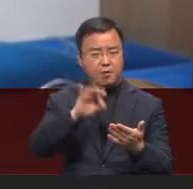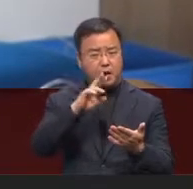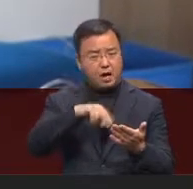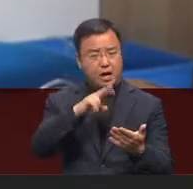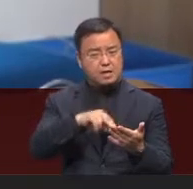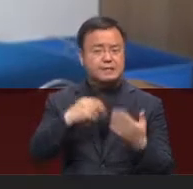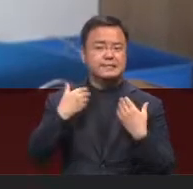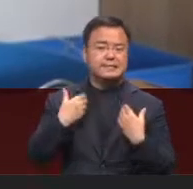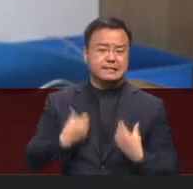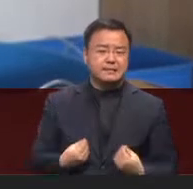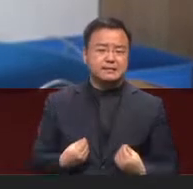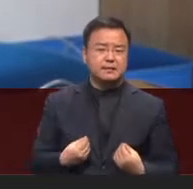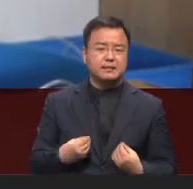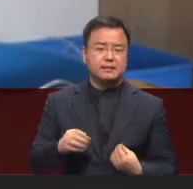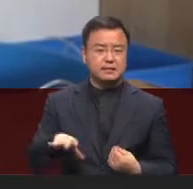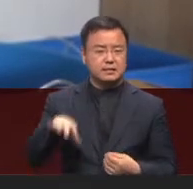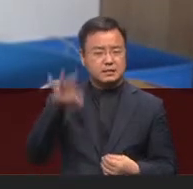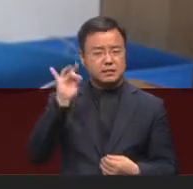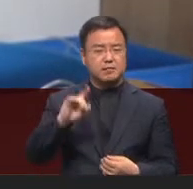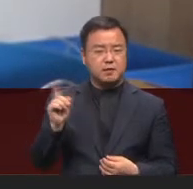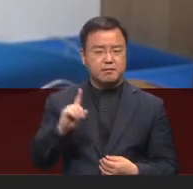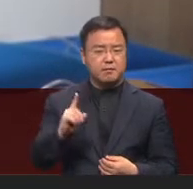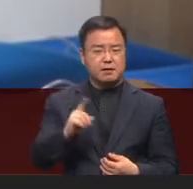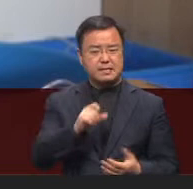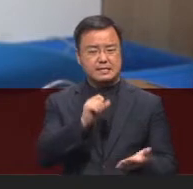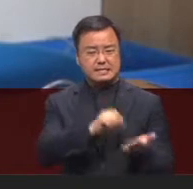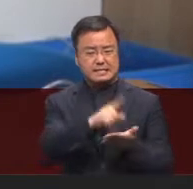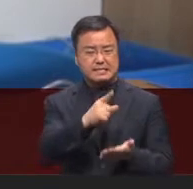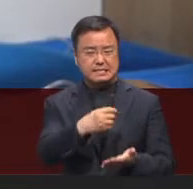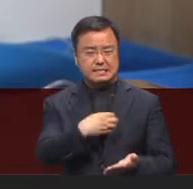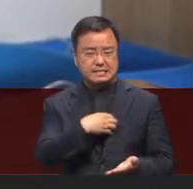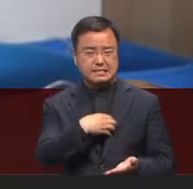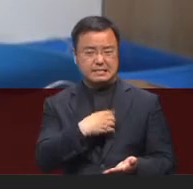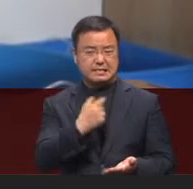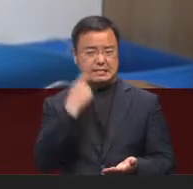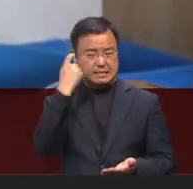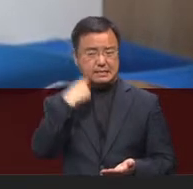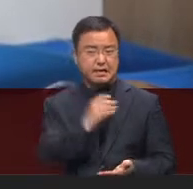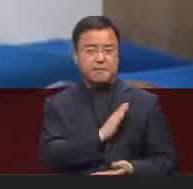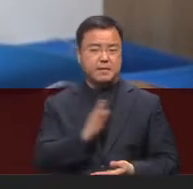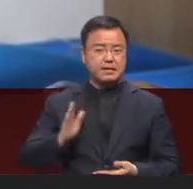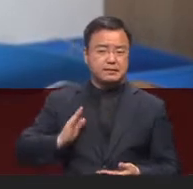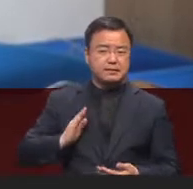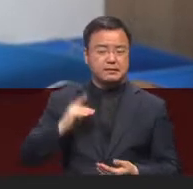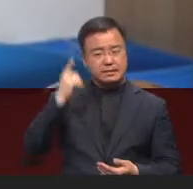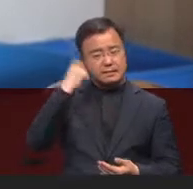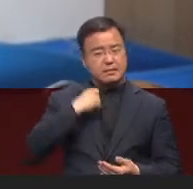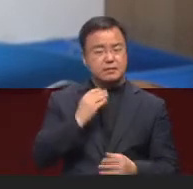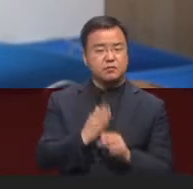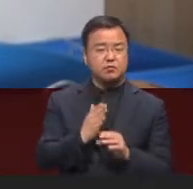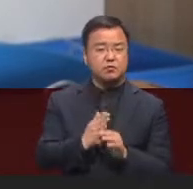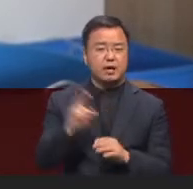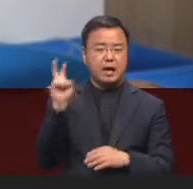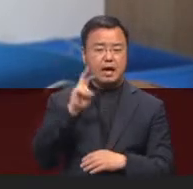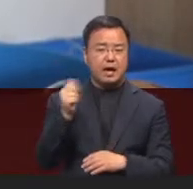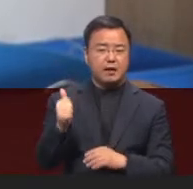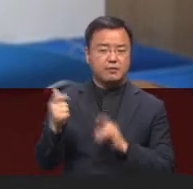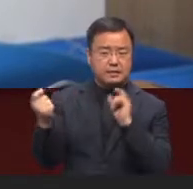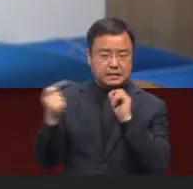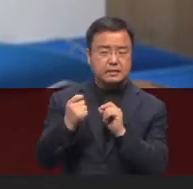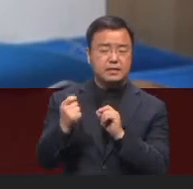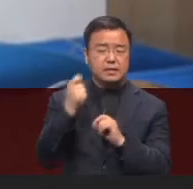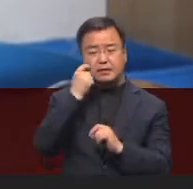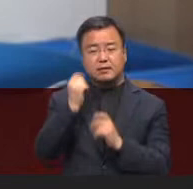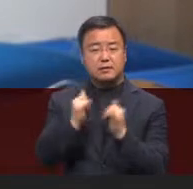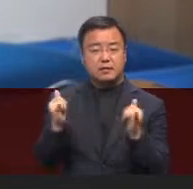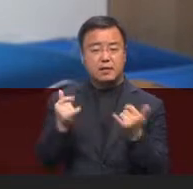커지고 그래서 처음엔 좀 혐오감도 들고 배신감도 들어서 그 가수랑 다른 친한